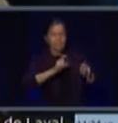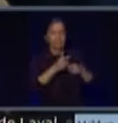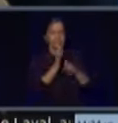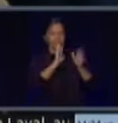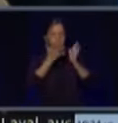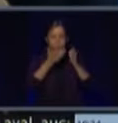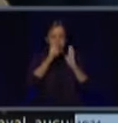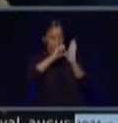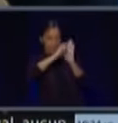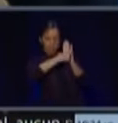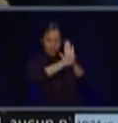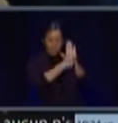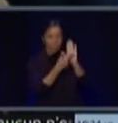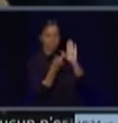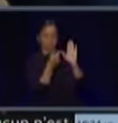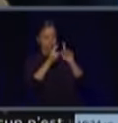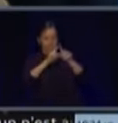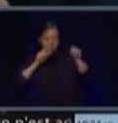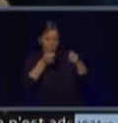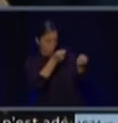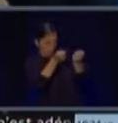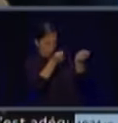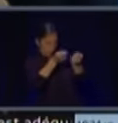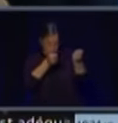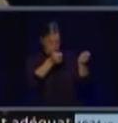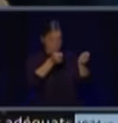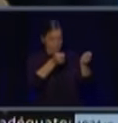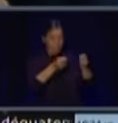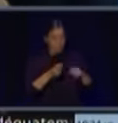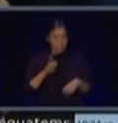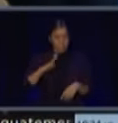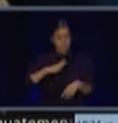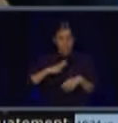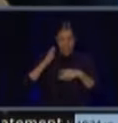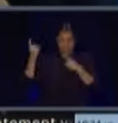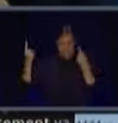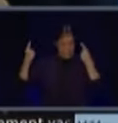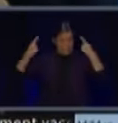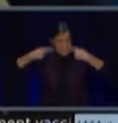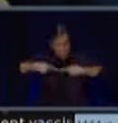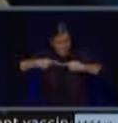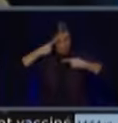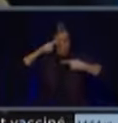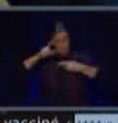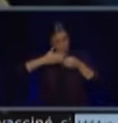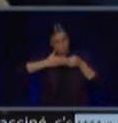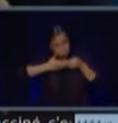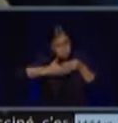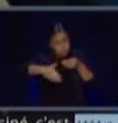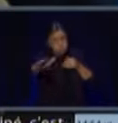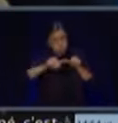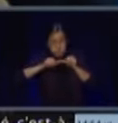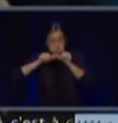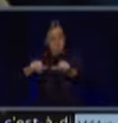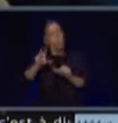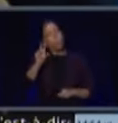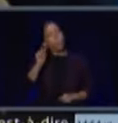vaccinales, d'essayer de contrôler. Mais maintenir les frontières fermées de façon long